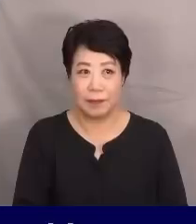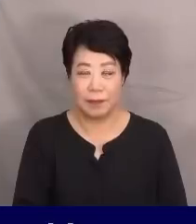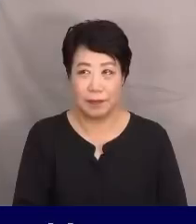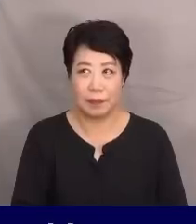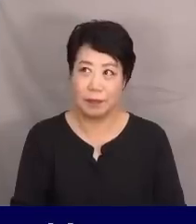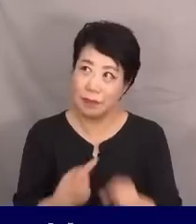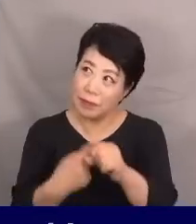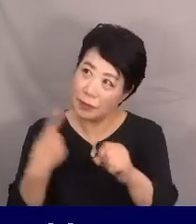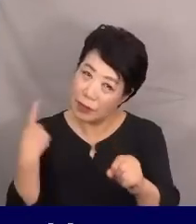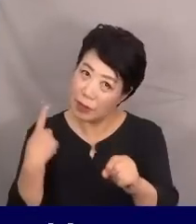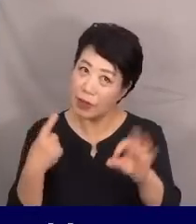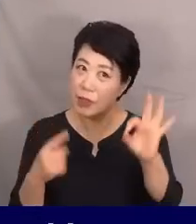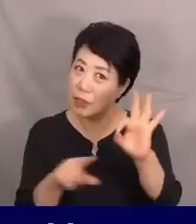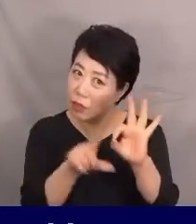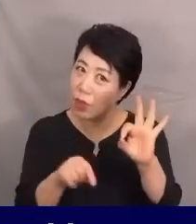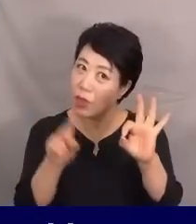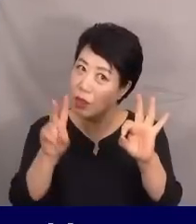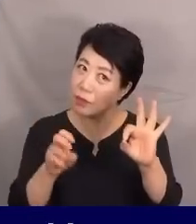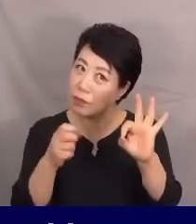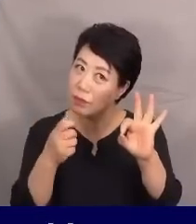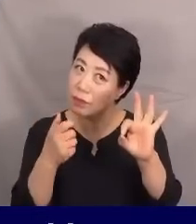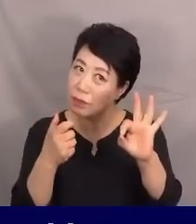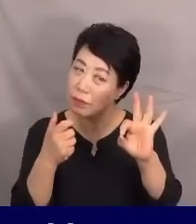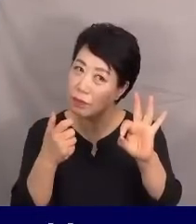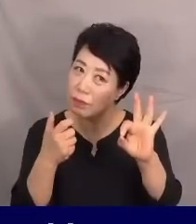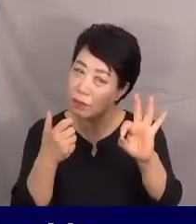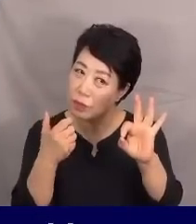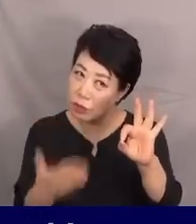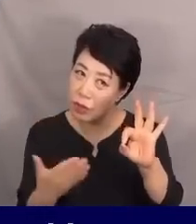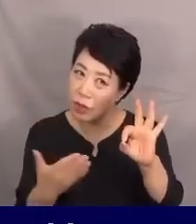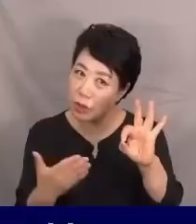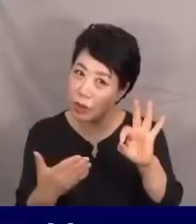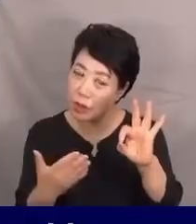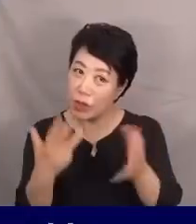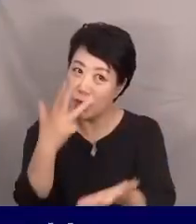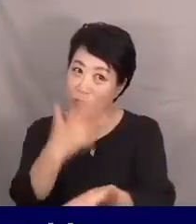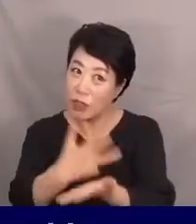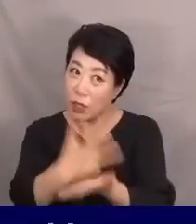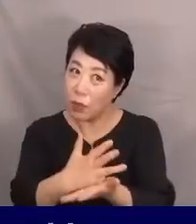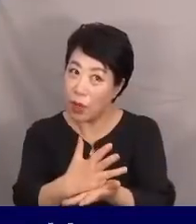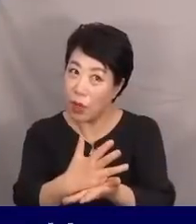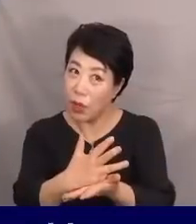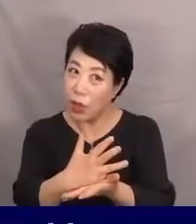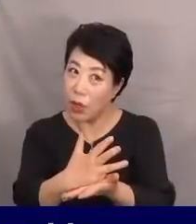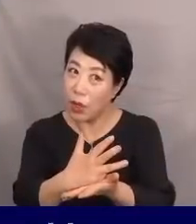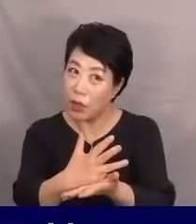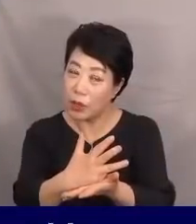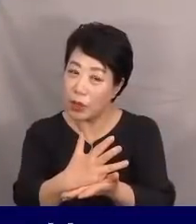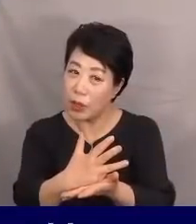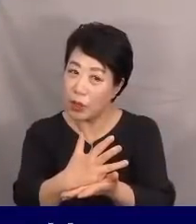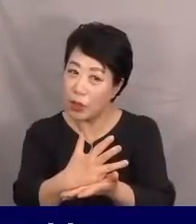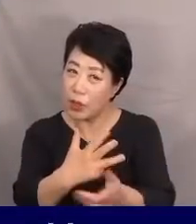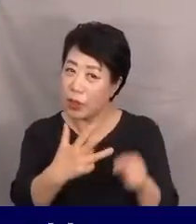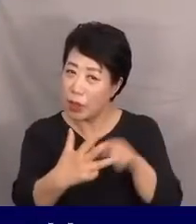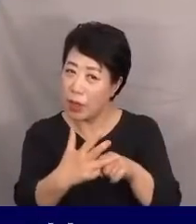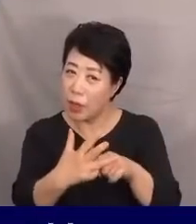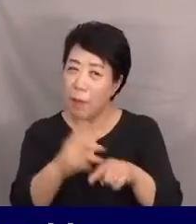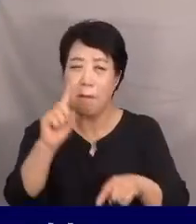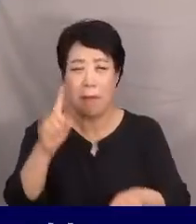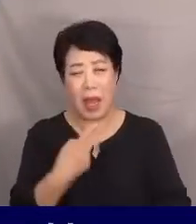작년 10월 29일 이태원에서 정부의 부재 속에 159명의